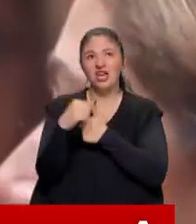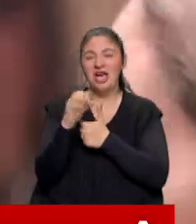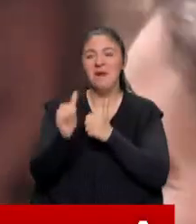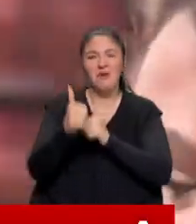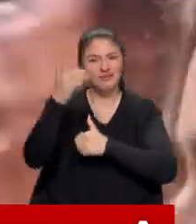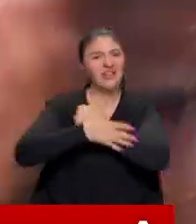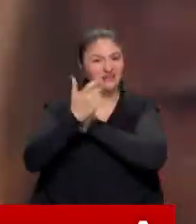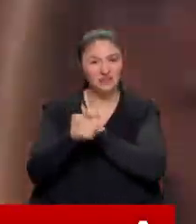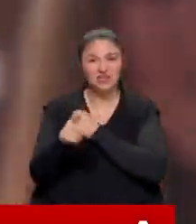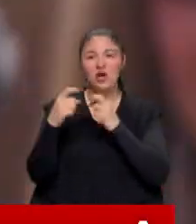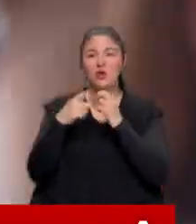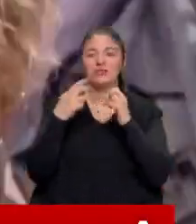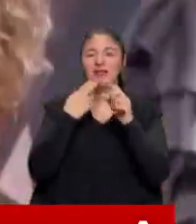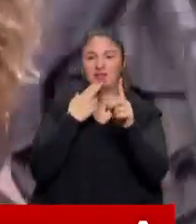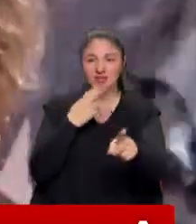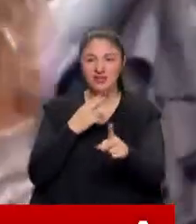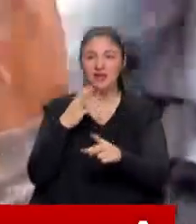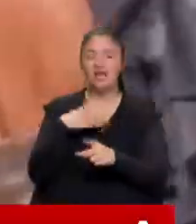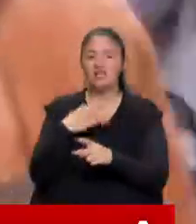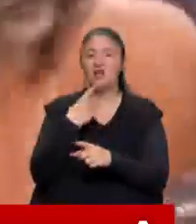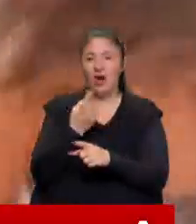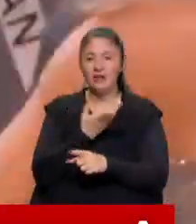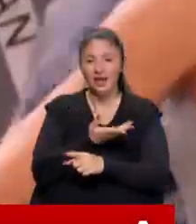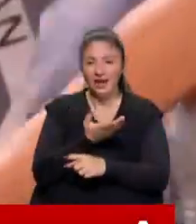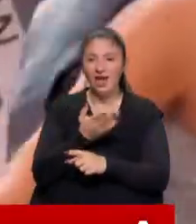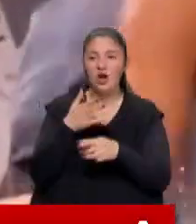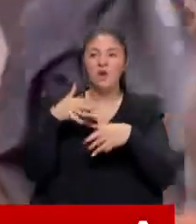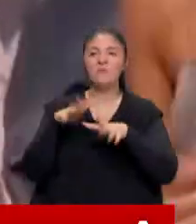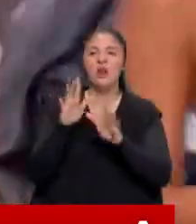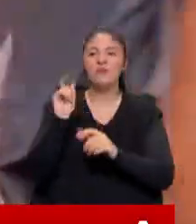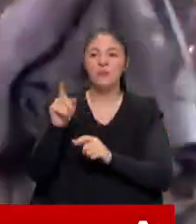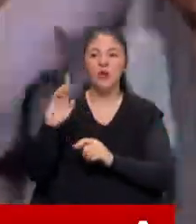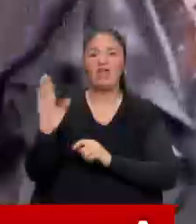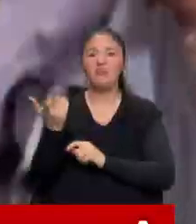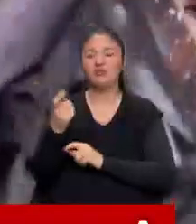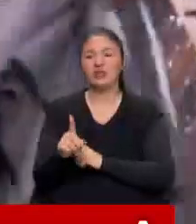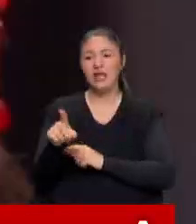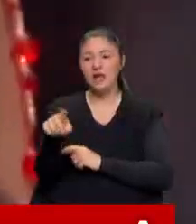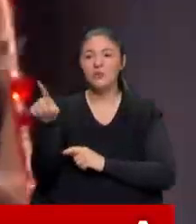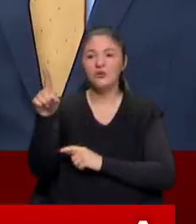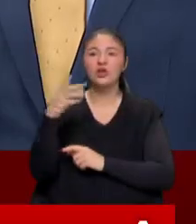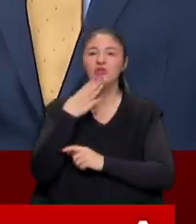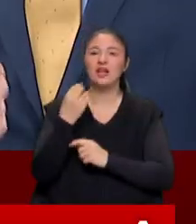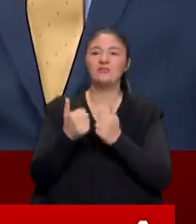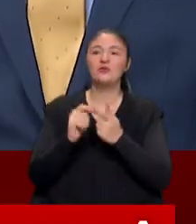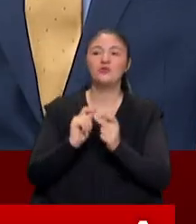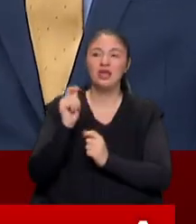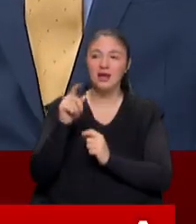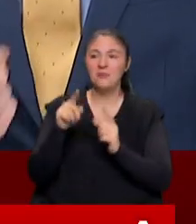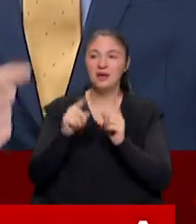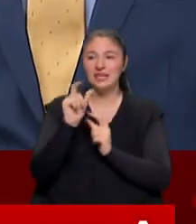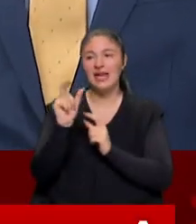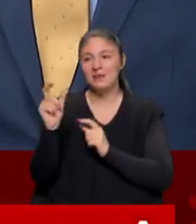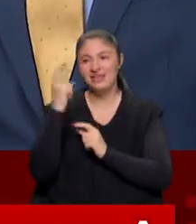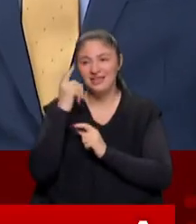başkan yardımcısı Rose Murillo. Kendisi diyor ki provokasyon yapıyor darbeciler Miss Universe'i kullanarak. Yani bazı